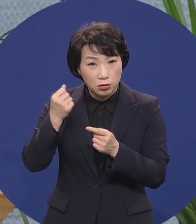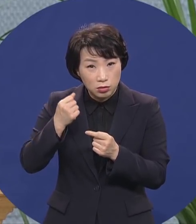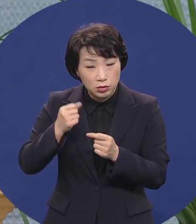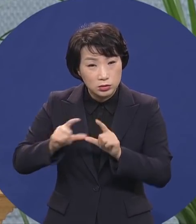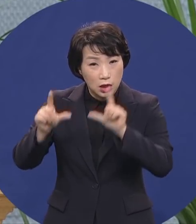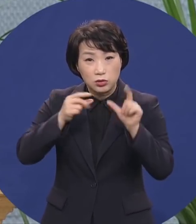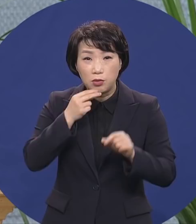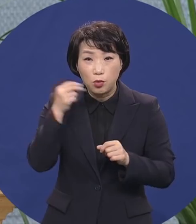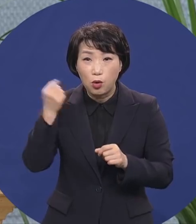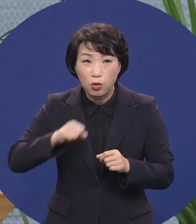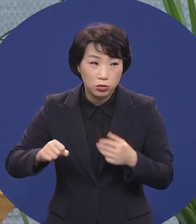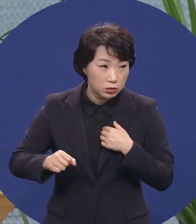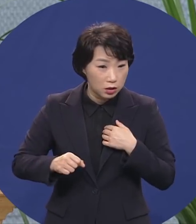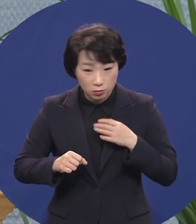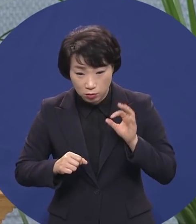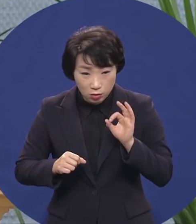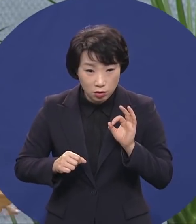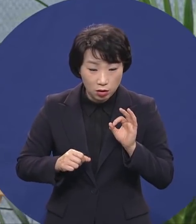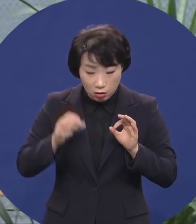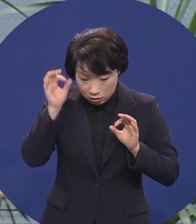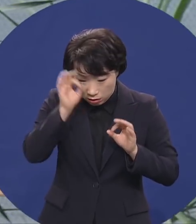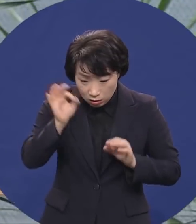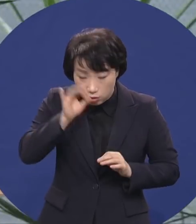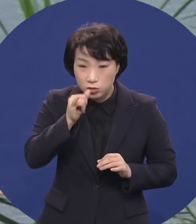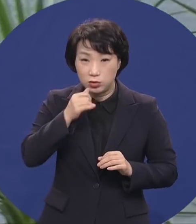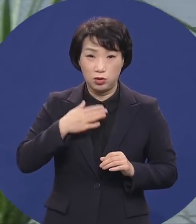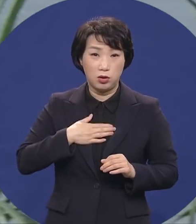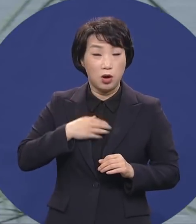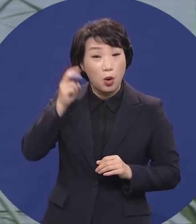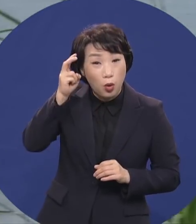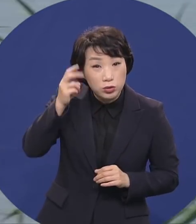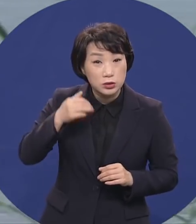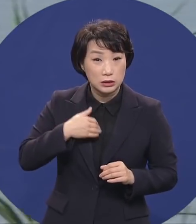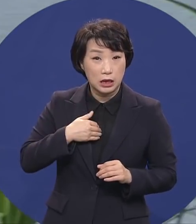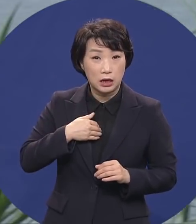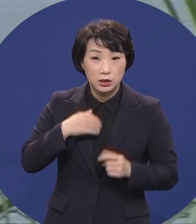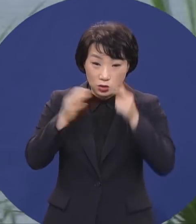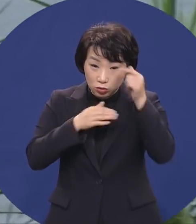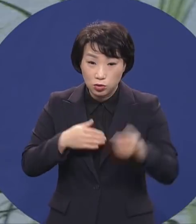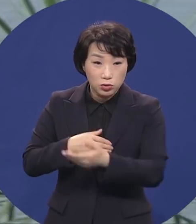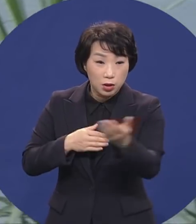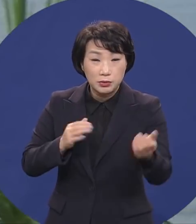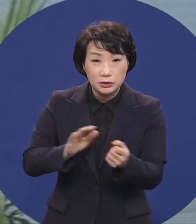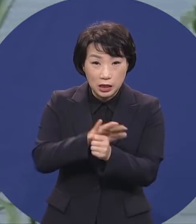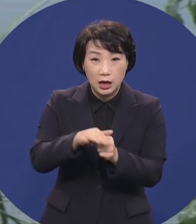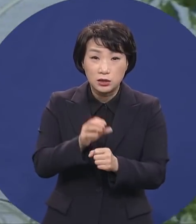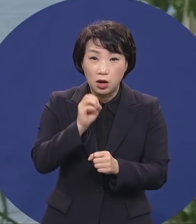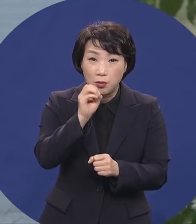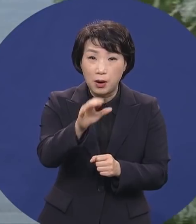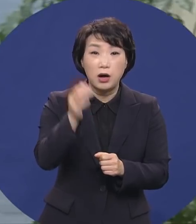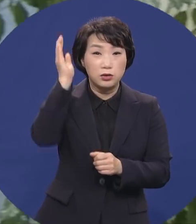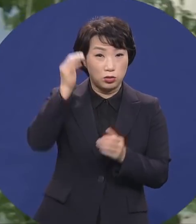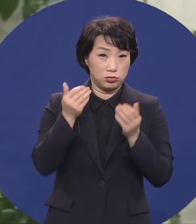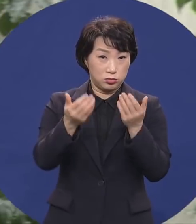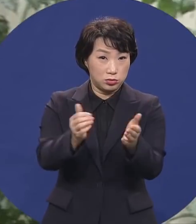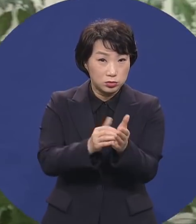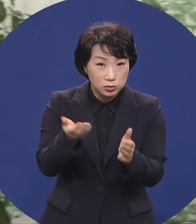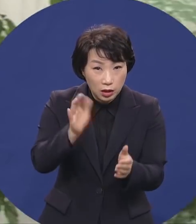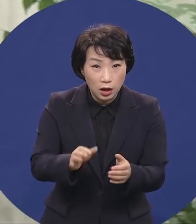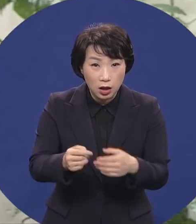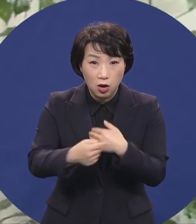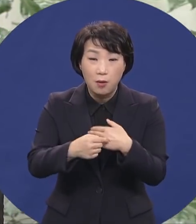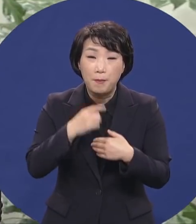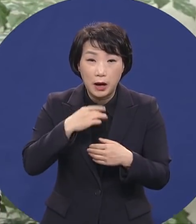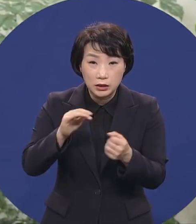거역하고 있는 건 아닌가? 혹시라도 내가 성도들을 사랑한다고 해놓고도 말로만